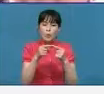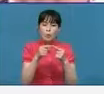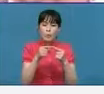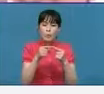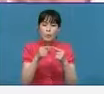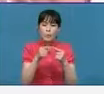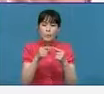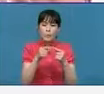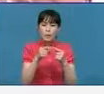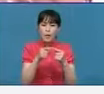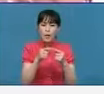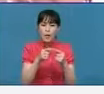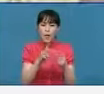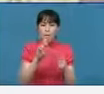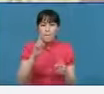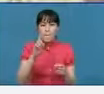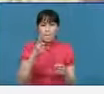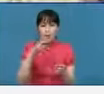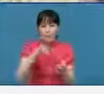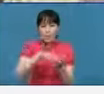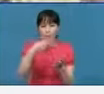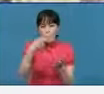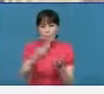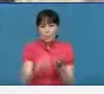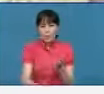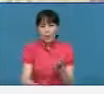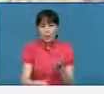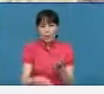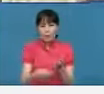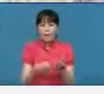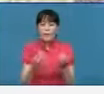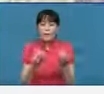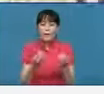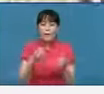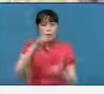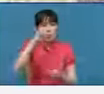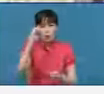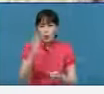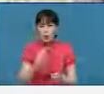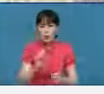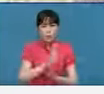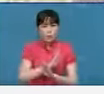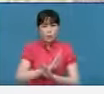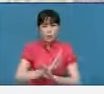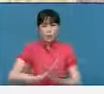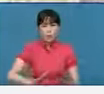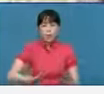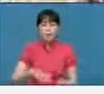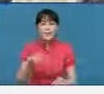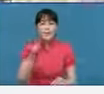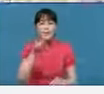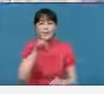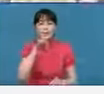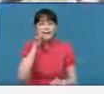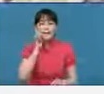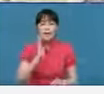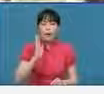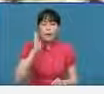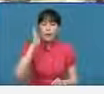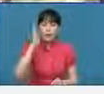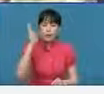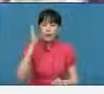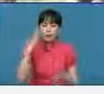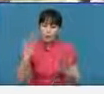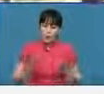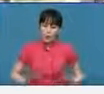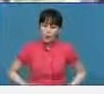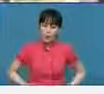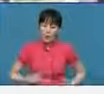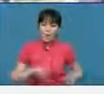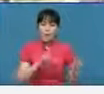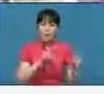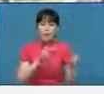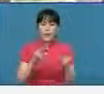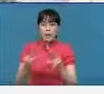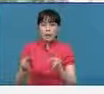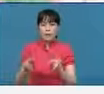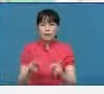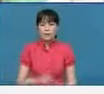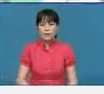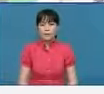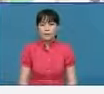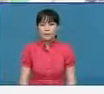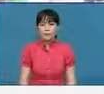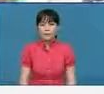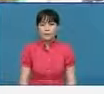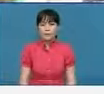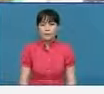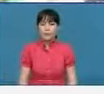жатып, біреуі құлады. Енді соғыс болмасын, жастарым келешекте өмірлері бақытты өмір